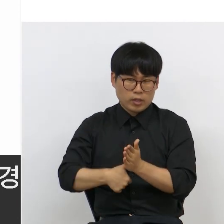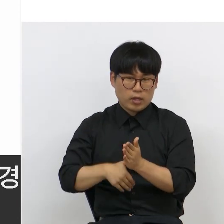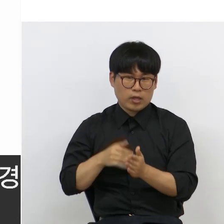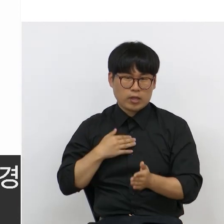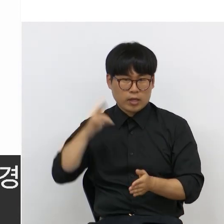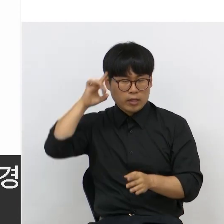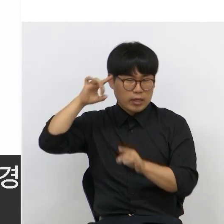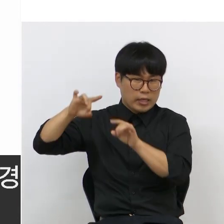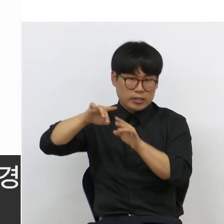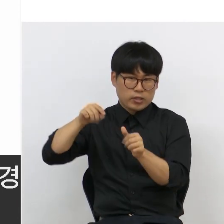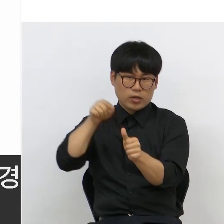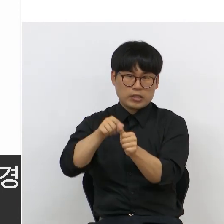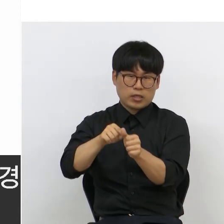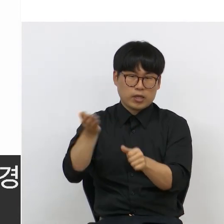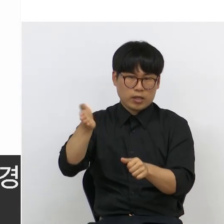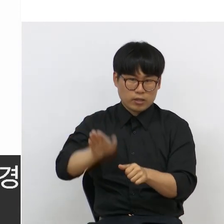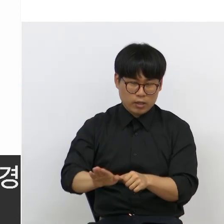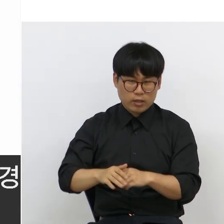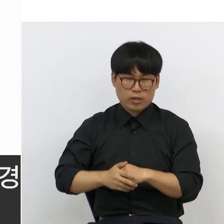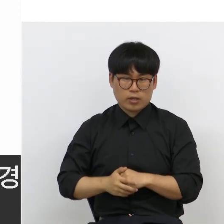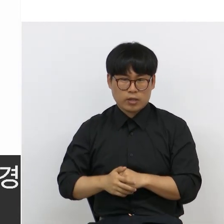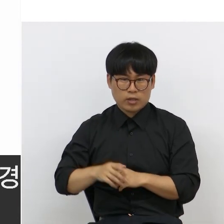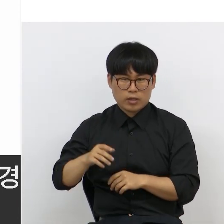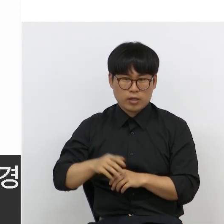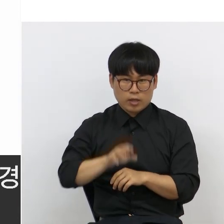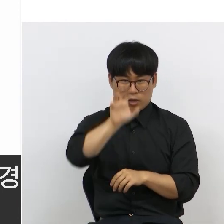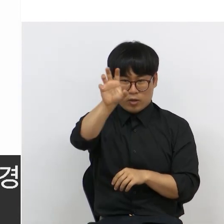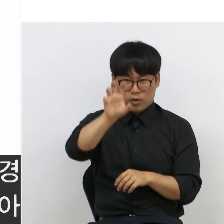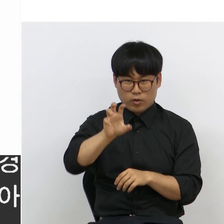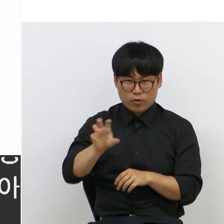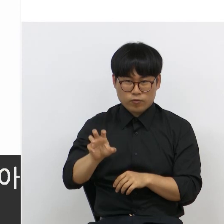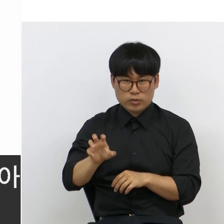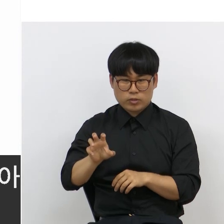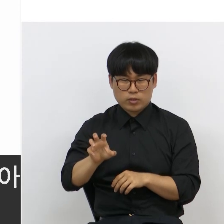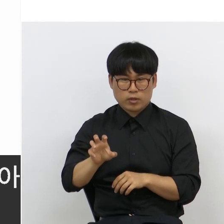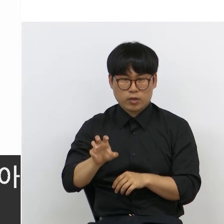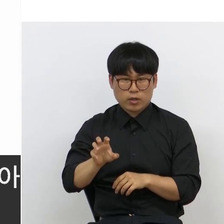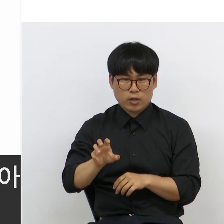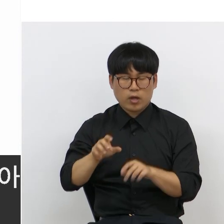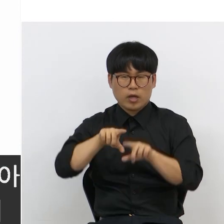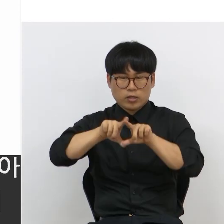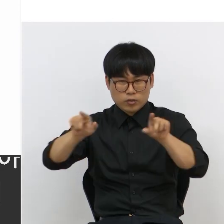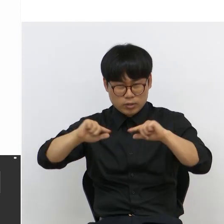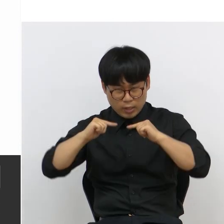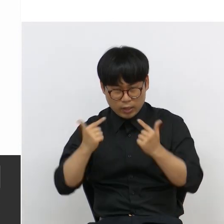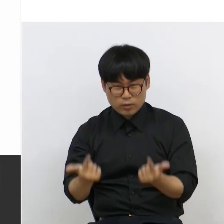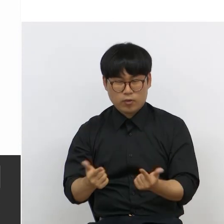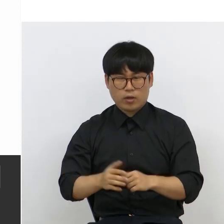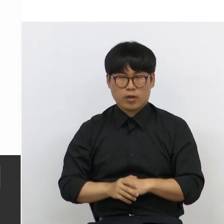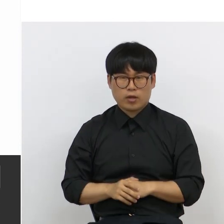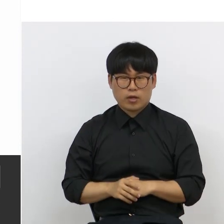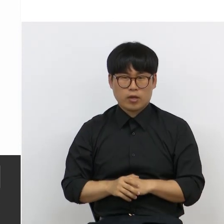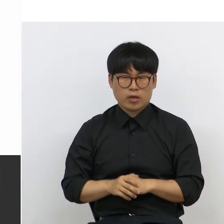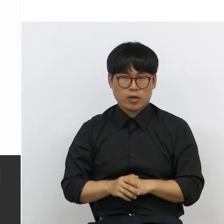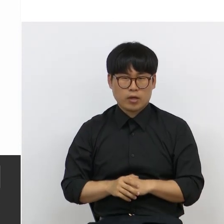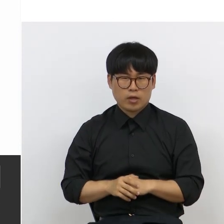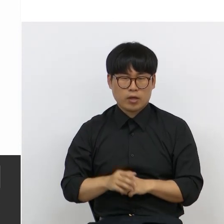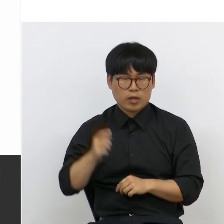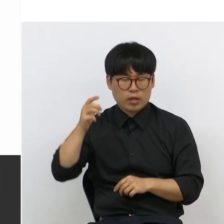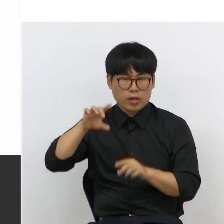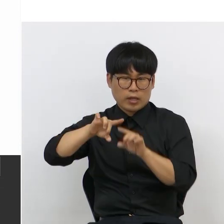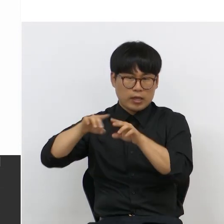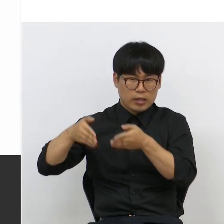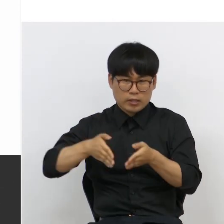되는데 신경절과 전극 사이의 위치 관계가 정상적이지 않은 거죠. 그러면 아무리 전극을